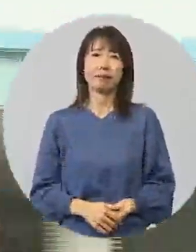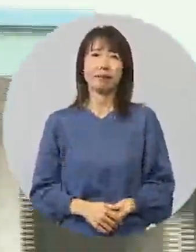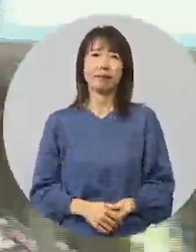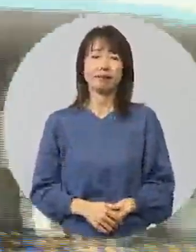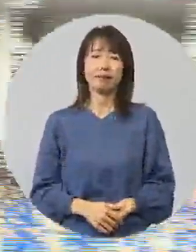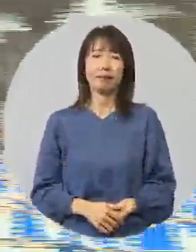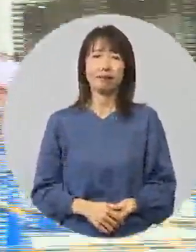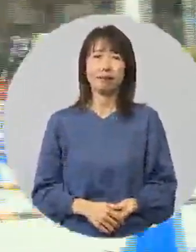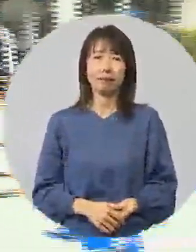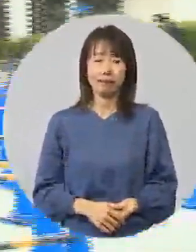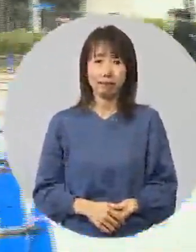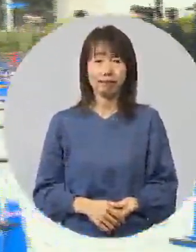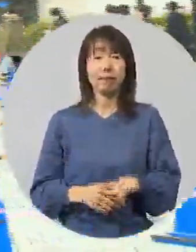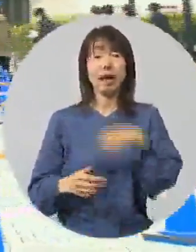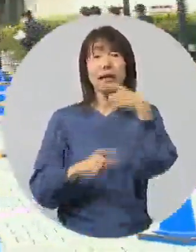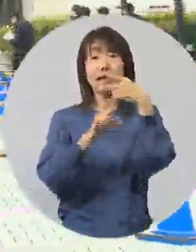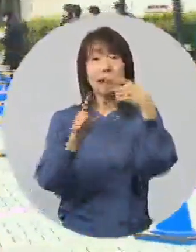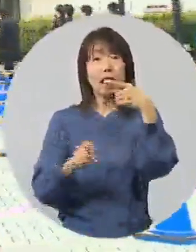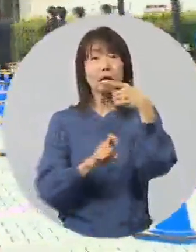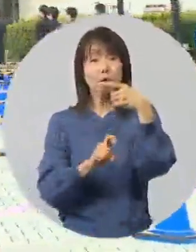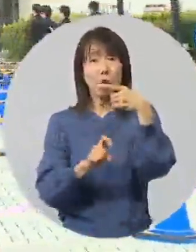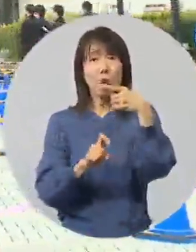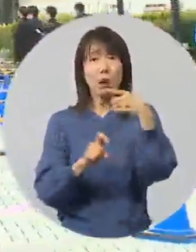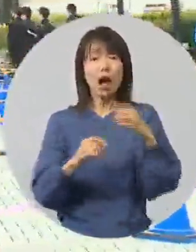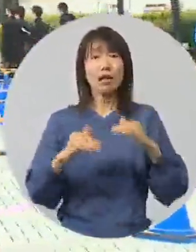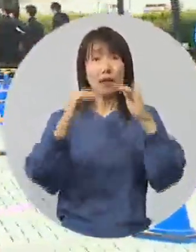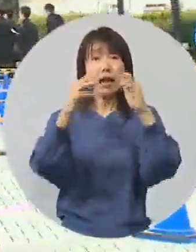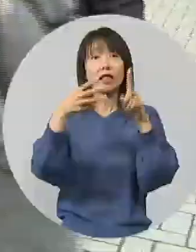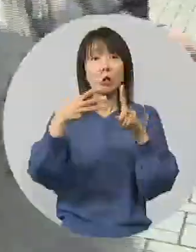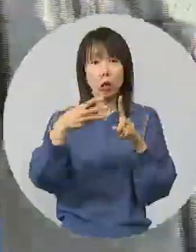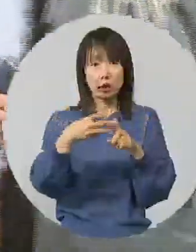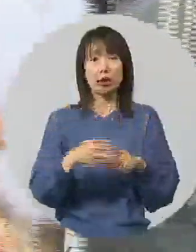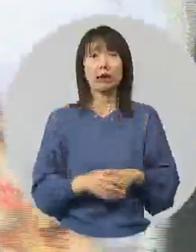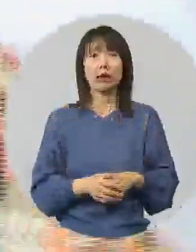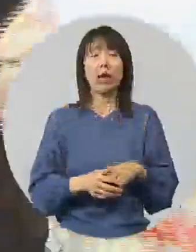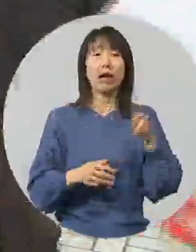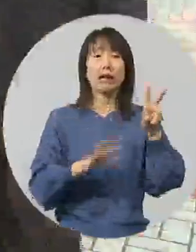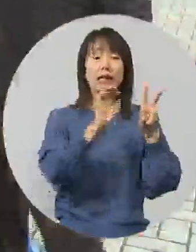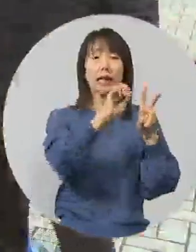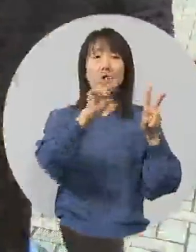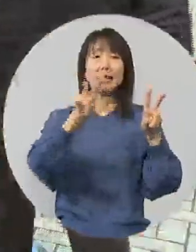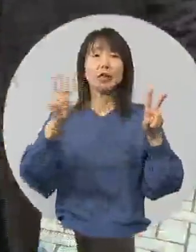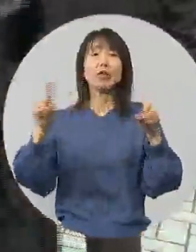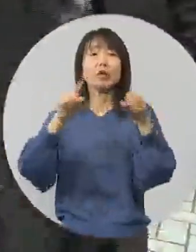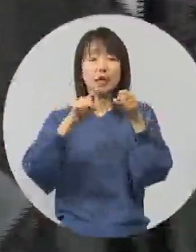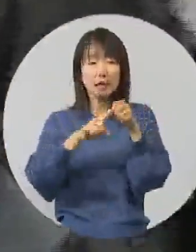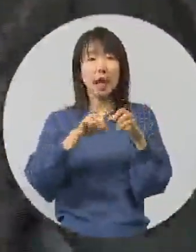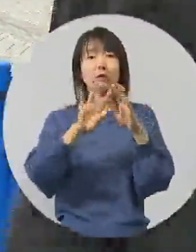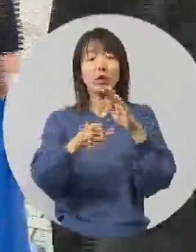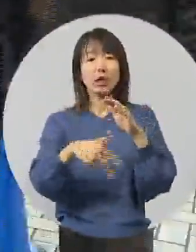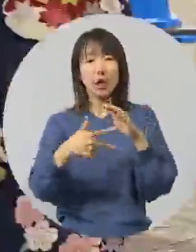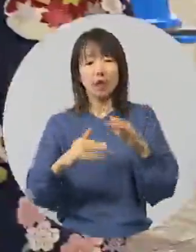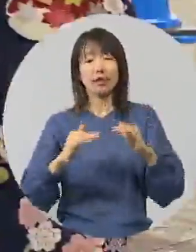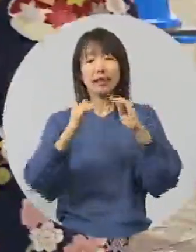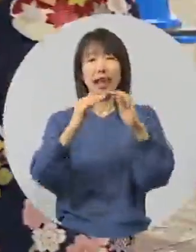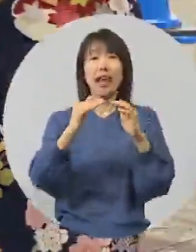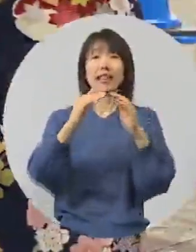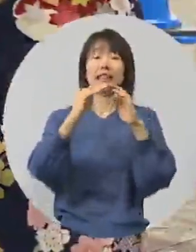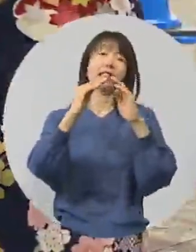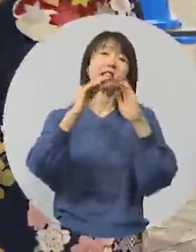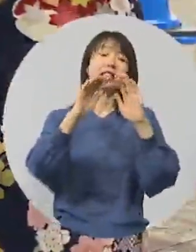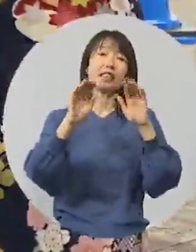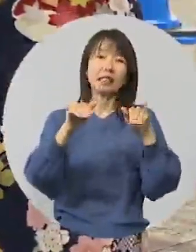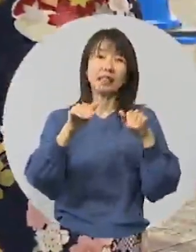1月10日成人の日に2022年藤沢市成人式が開催されました。今回